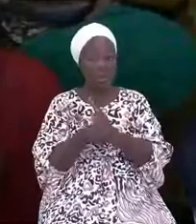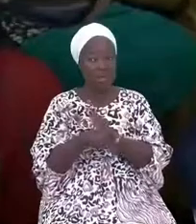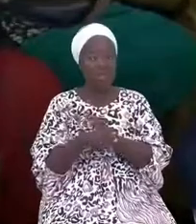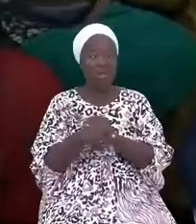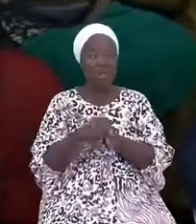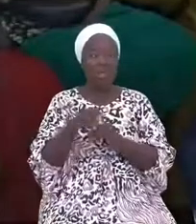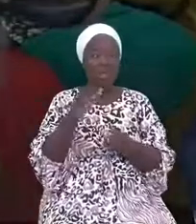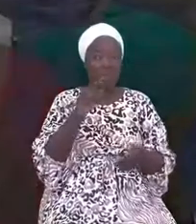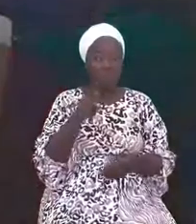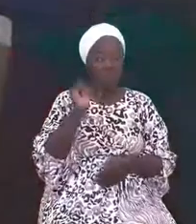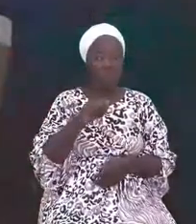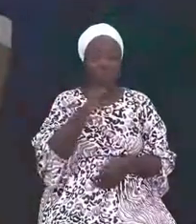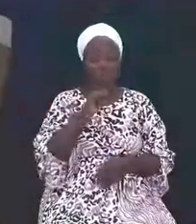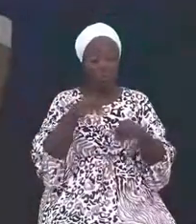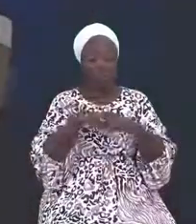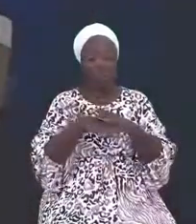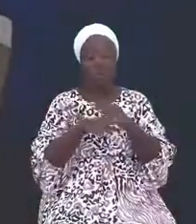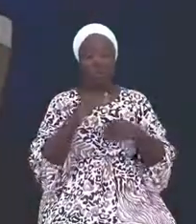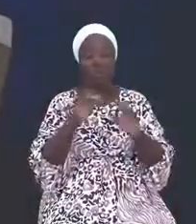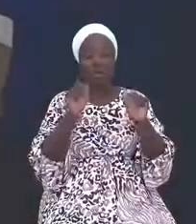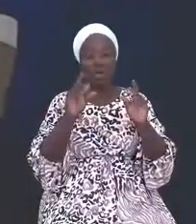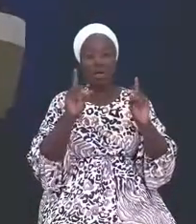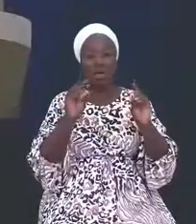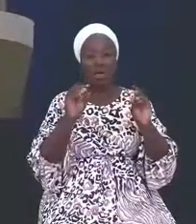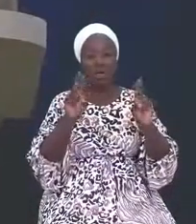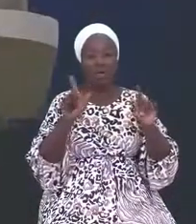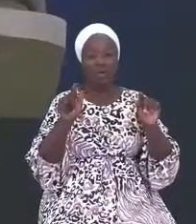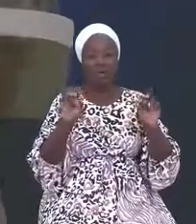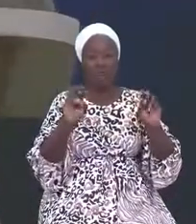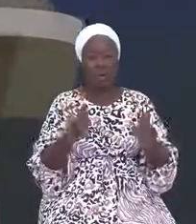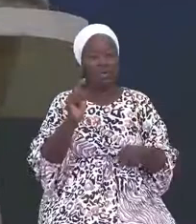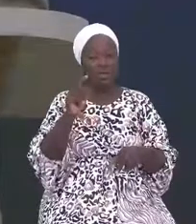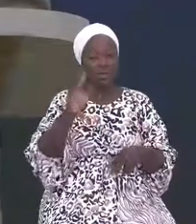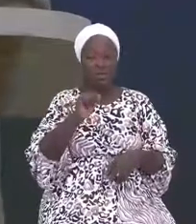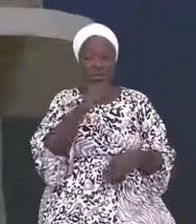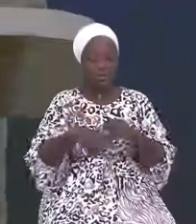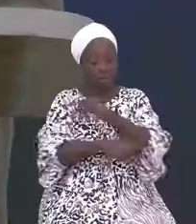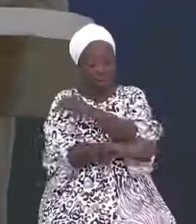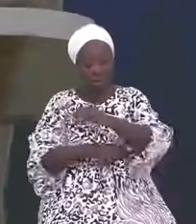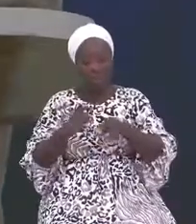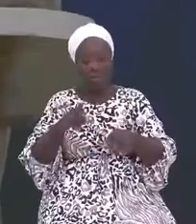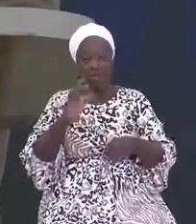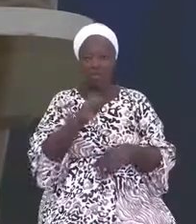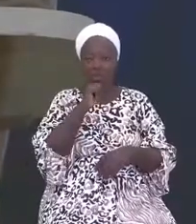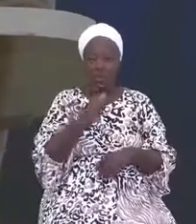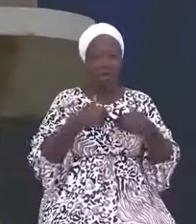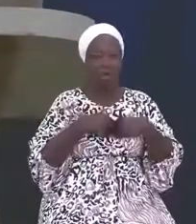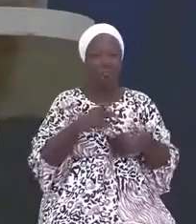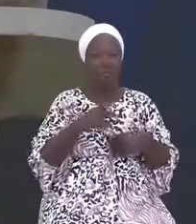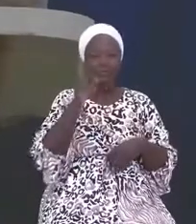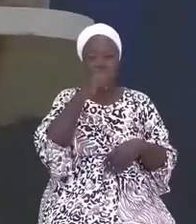commettras point d'adultère. Tu ne déroberas point. Tu ne diras point de faux